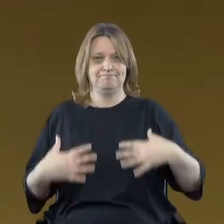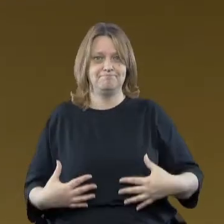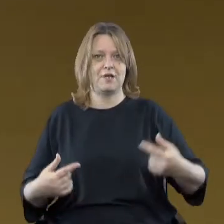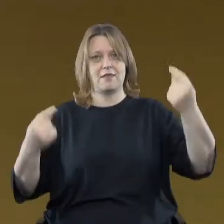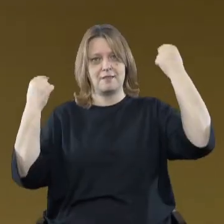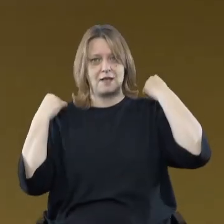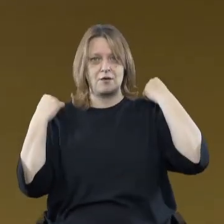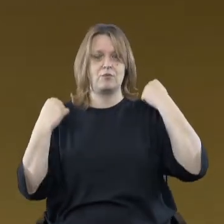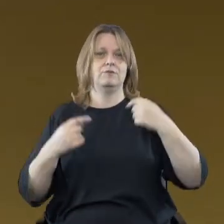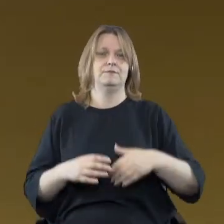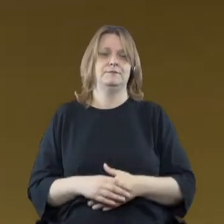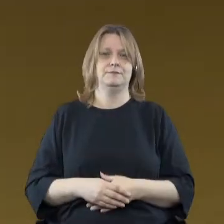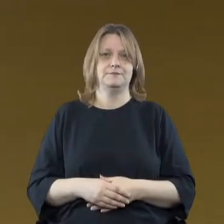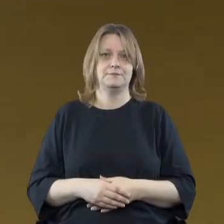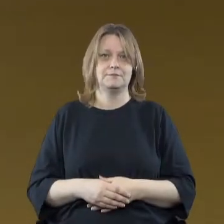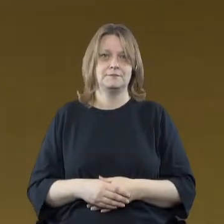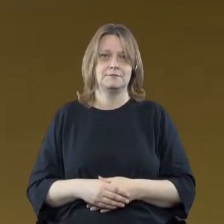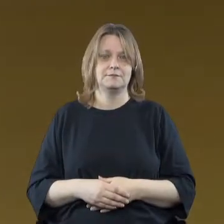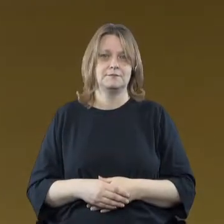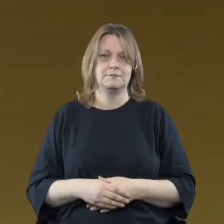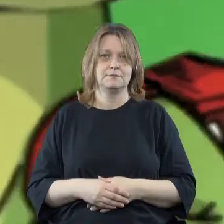na przykład na plecaku.